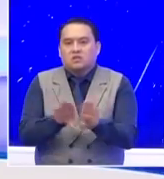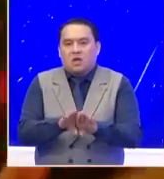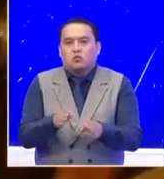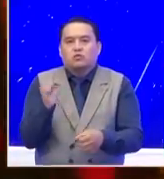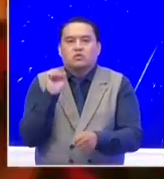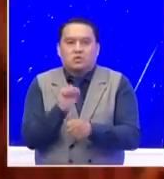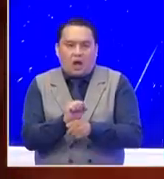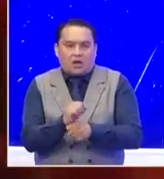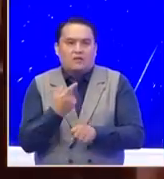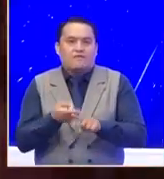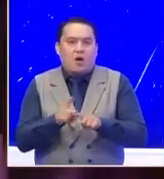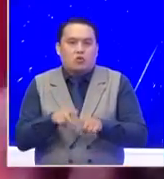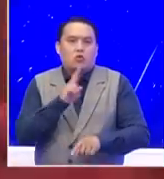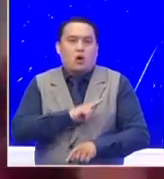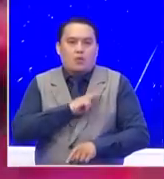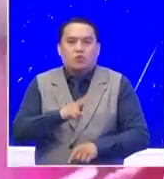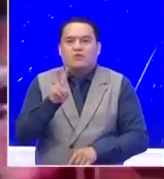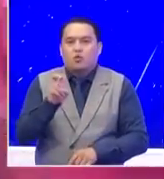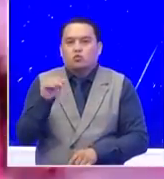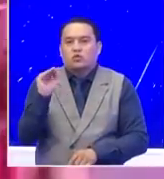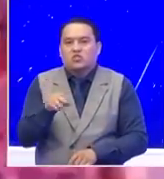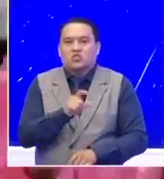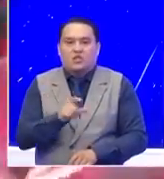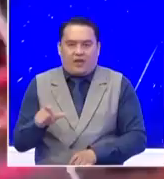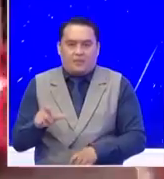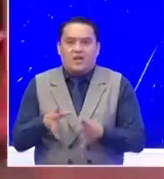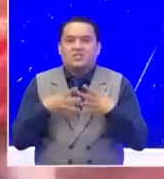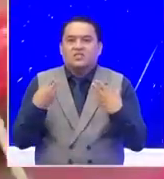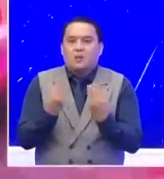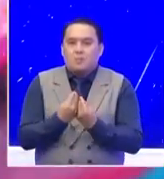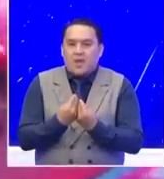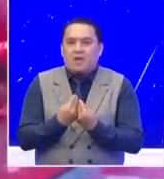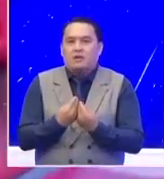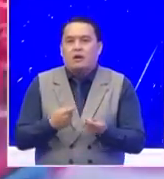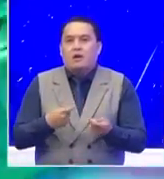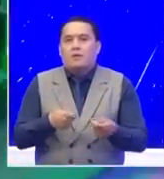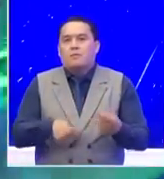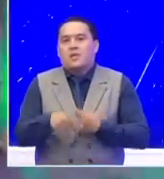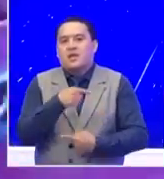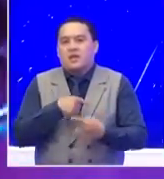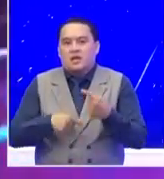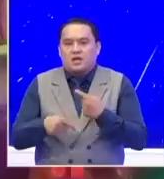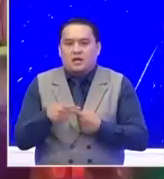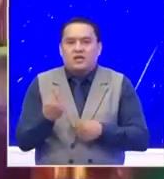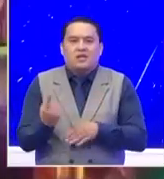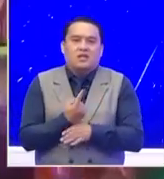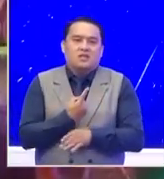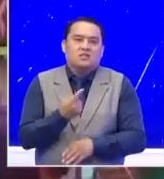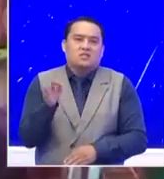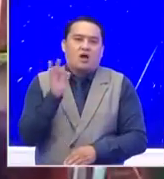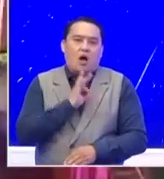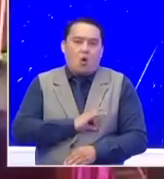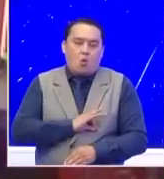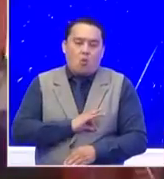В этом секторе в стране работают до 200 тысяч человек. Для многих семей ярмарочный бизнес – единственный